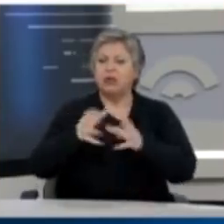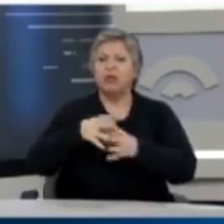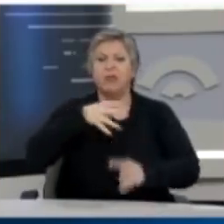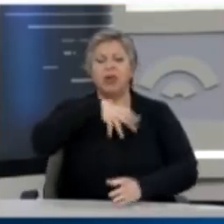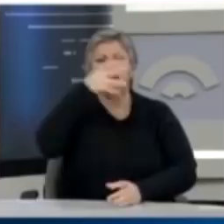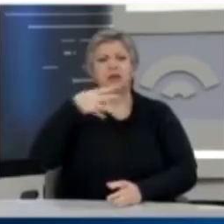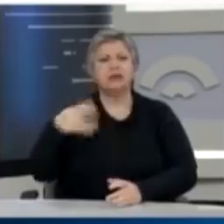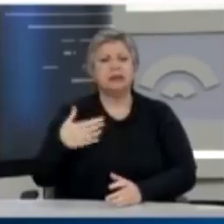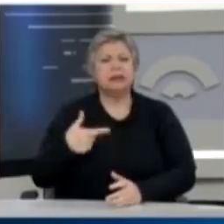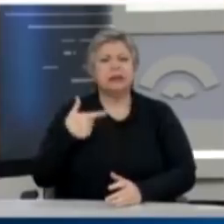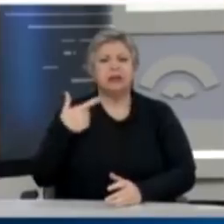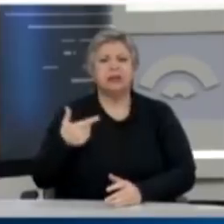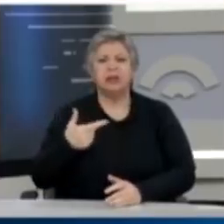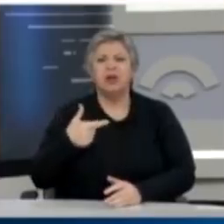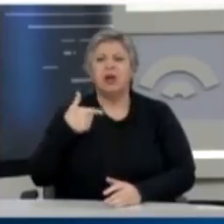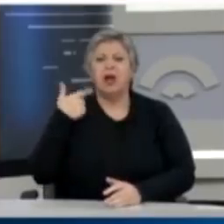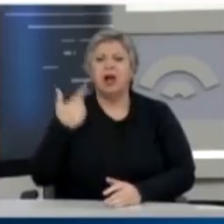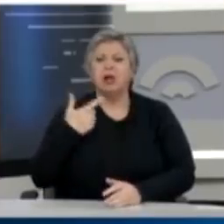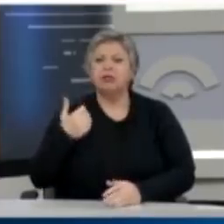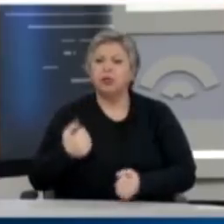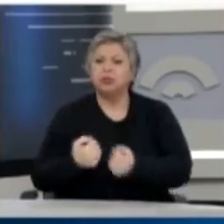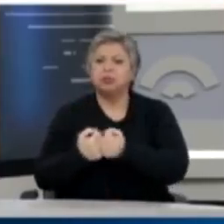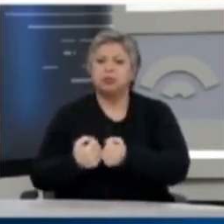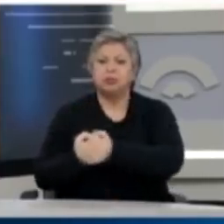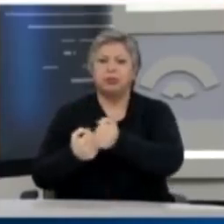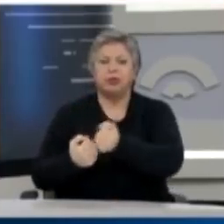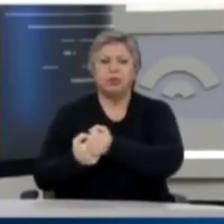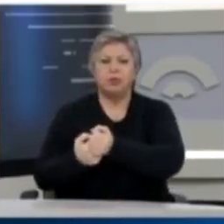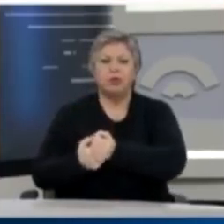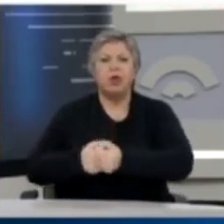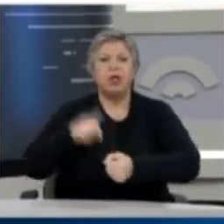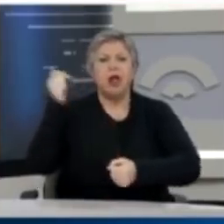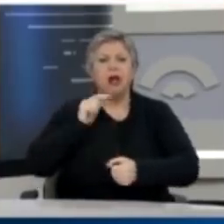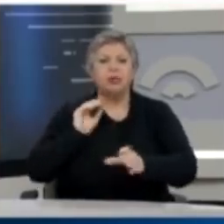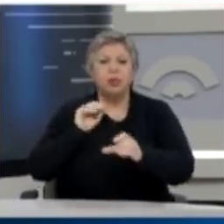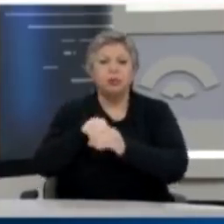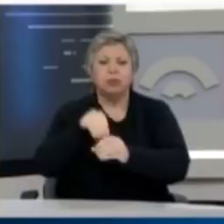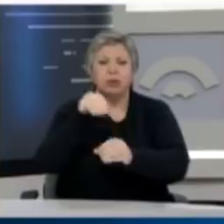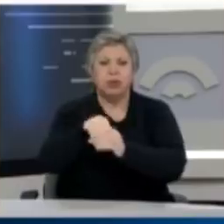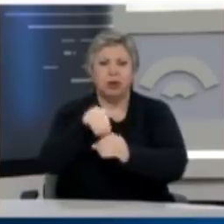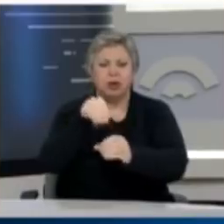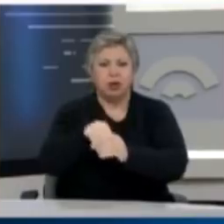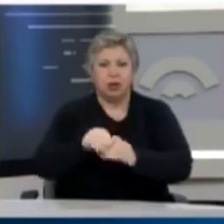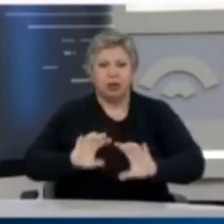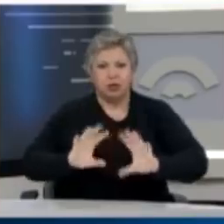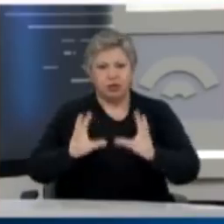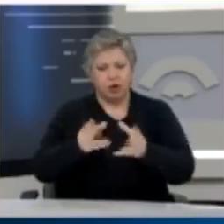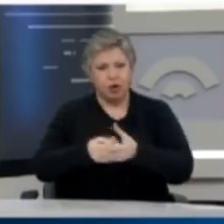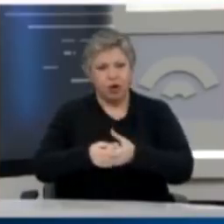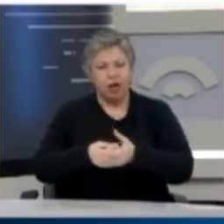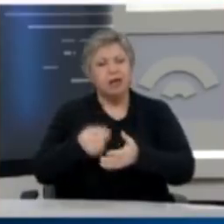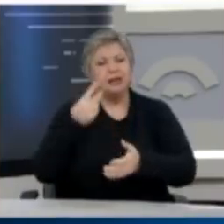της εμβάθυνσης αυτής της Ευρωπαϊκής Ένωσης, η οποία αλλάζει βεβαίως, γίνεται όμως όλο και